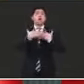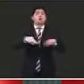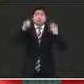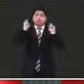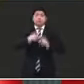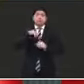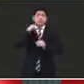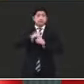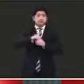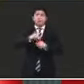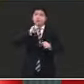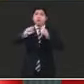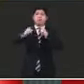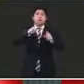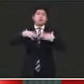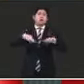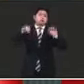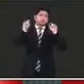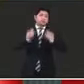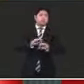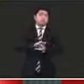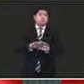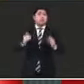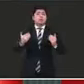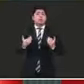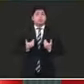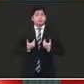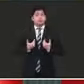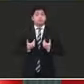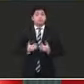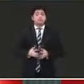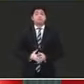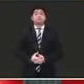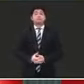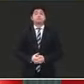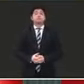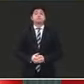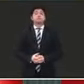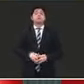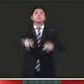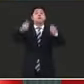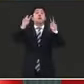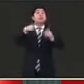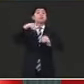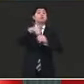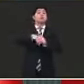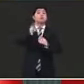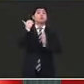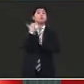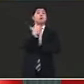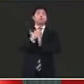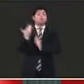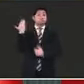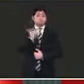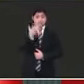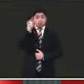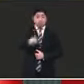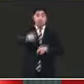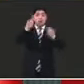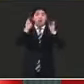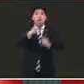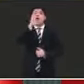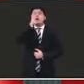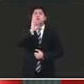yapmaları için talimatımızı verdik konu meclis gündemine geldiğinde bu konuda